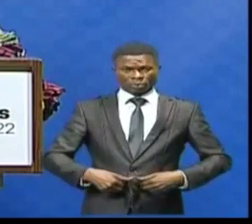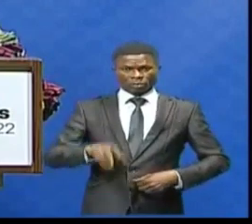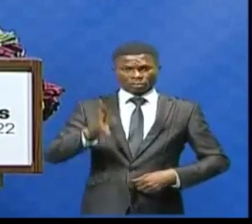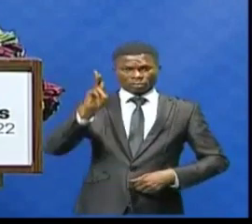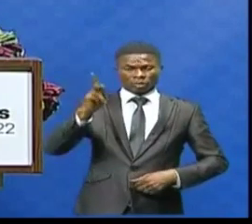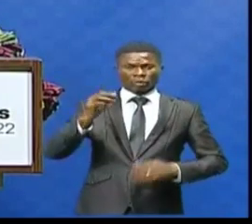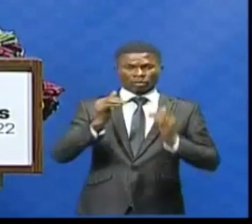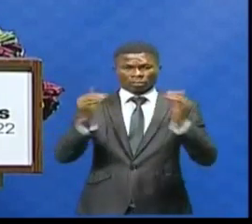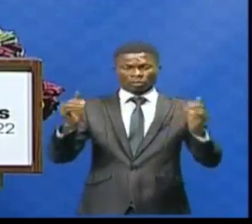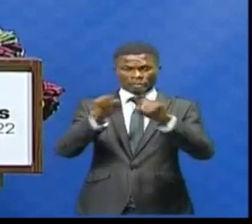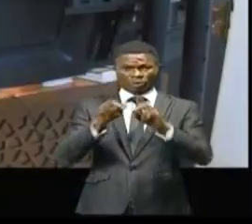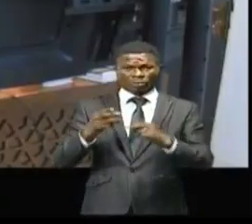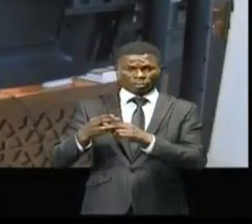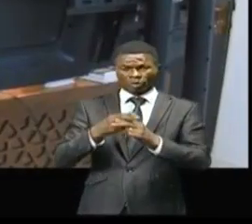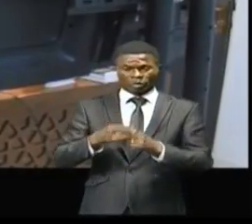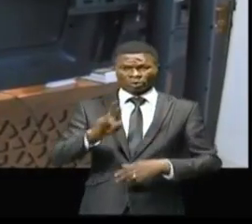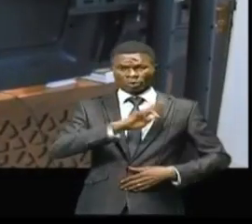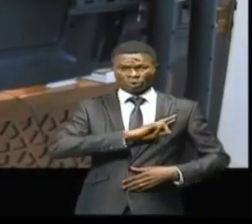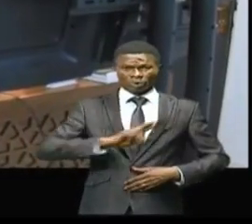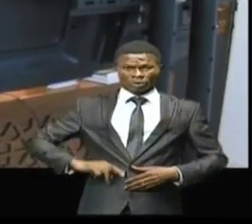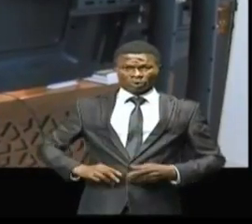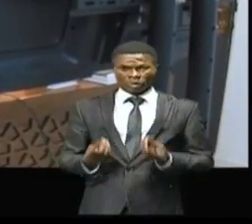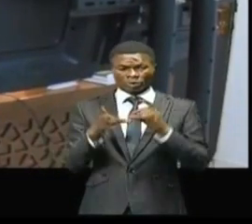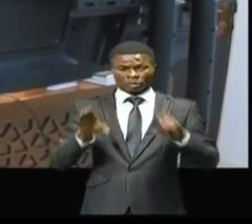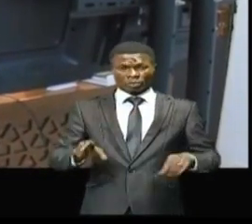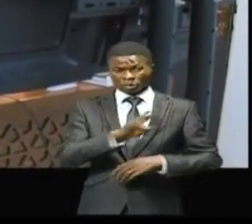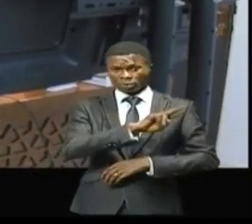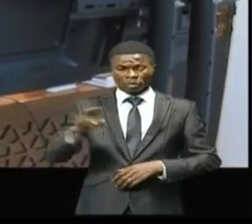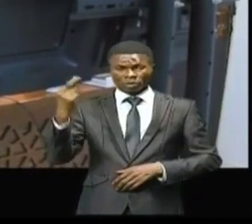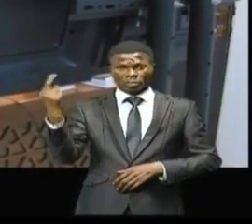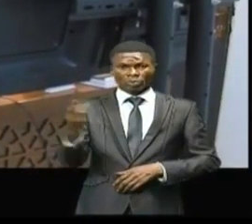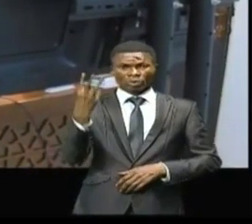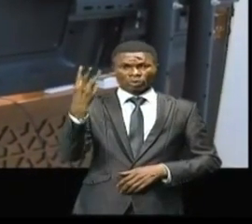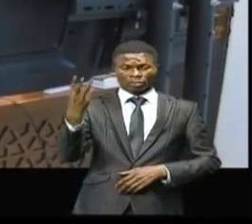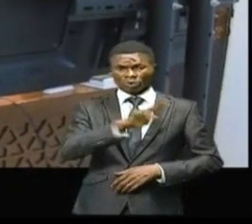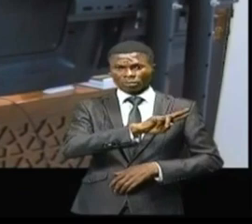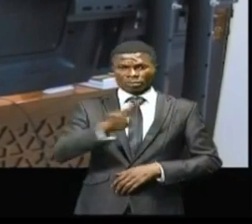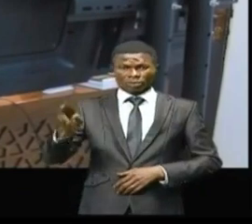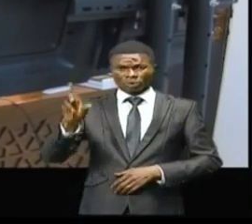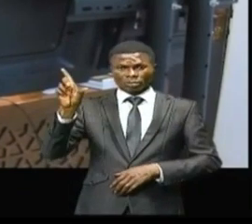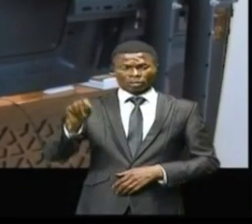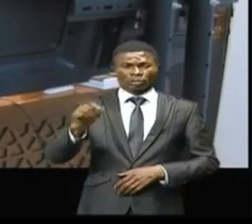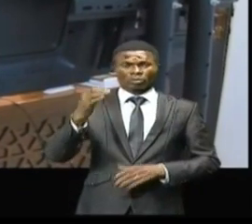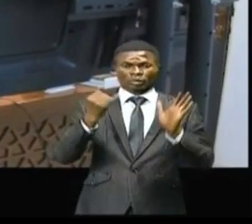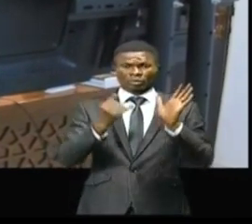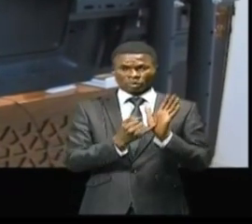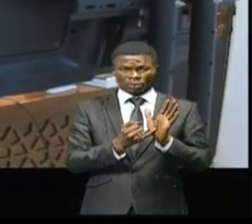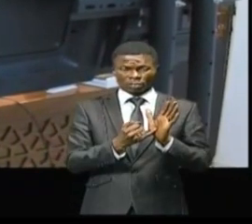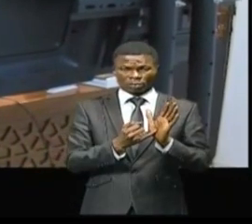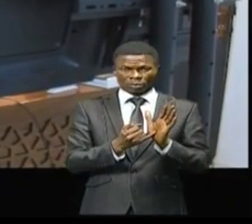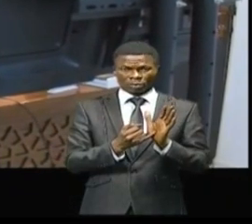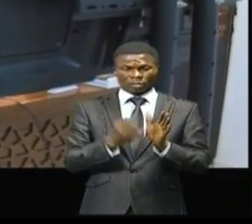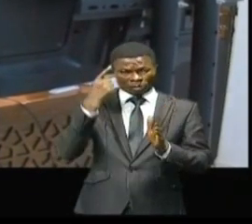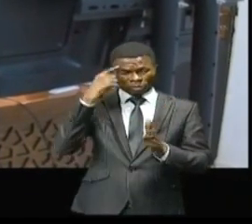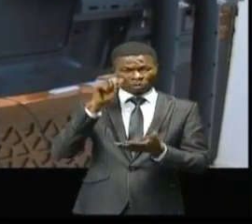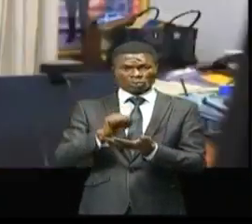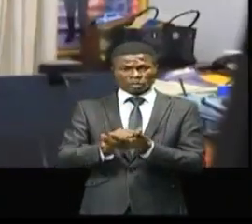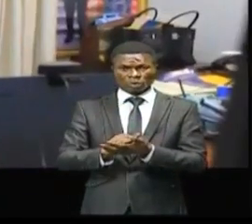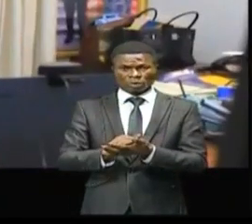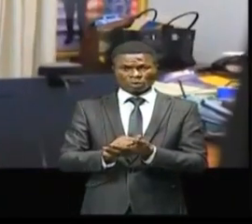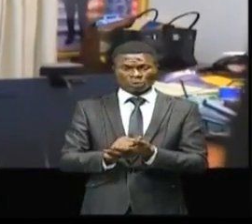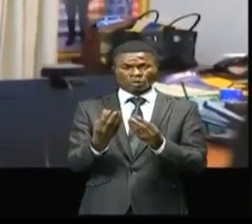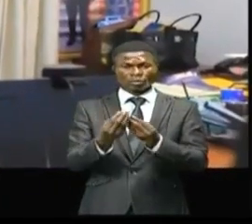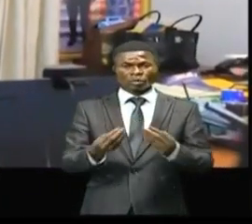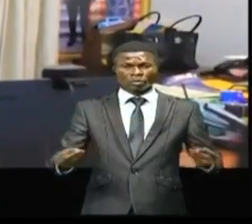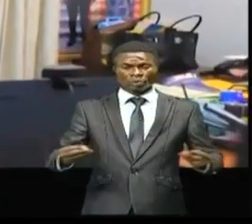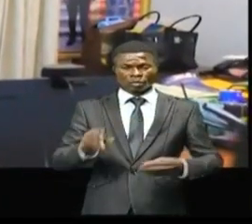sécurité de la République démocratique du Congo 2023 2026 en effet la